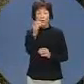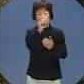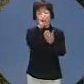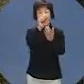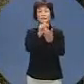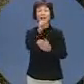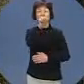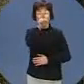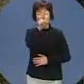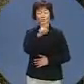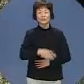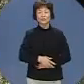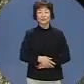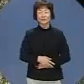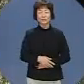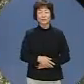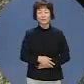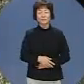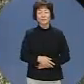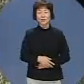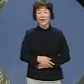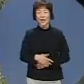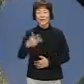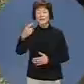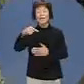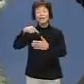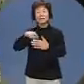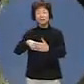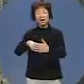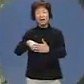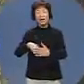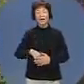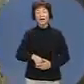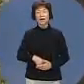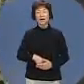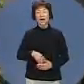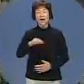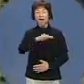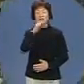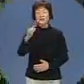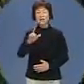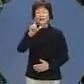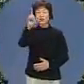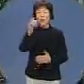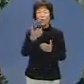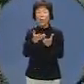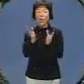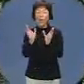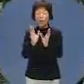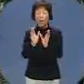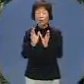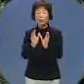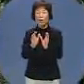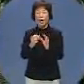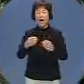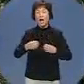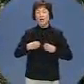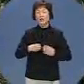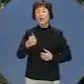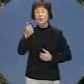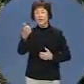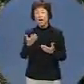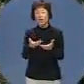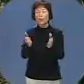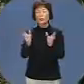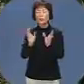ねお話ししたように、生駒市内にはね、三条湖、山の上の湖とか行者校